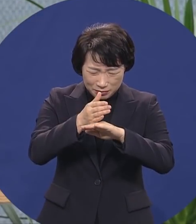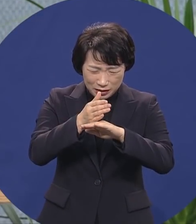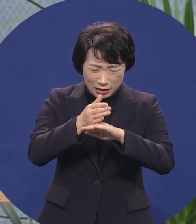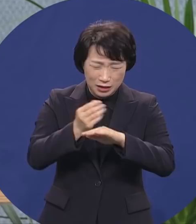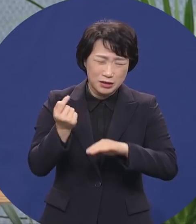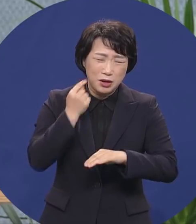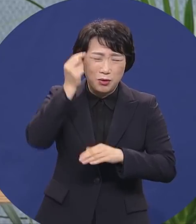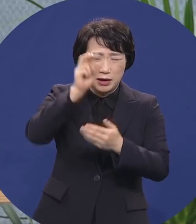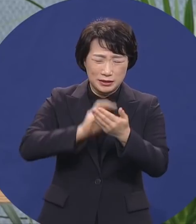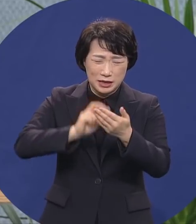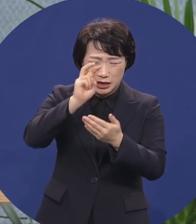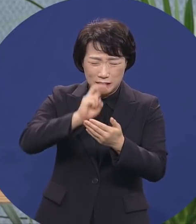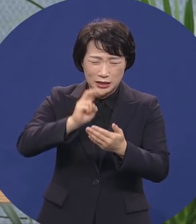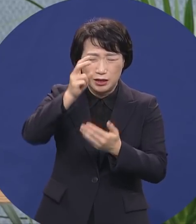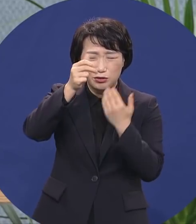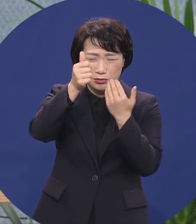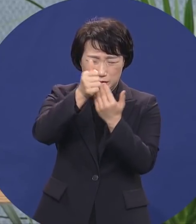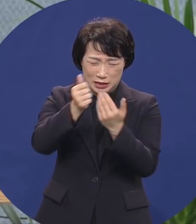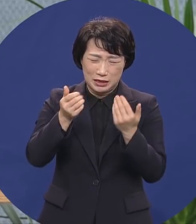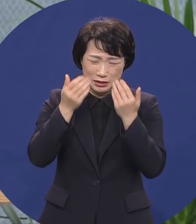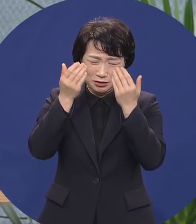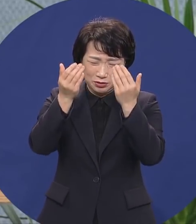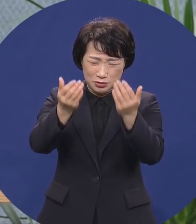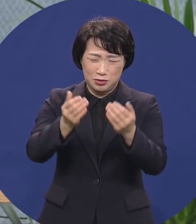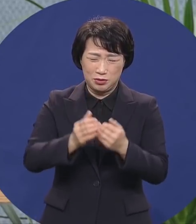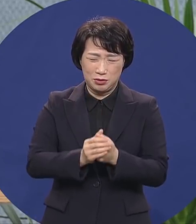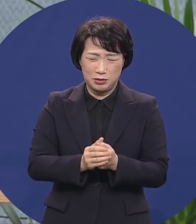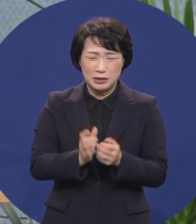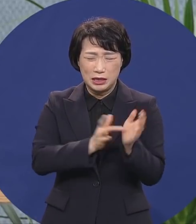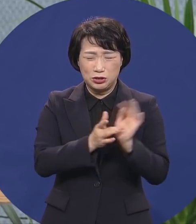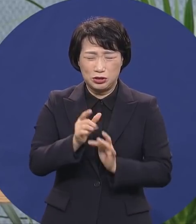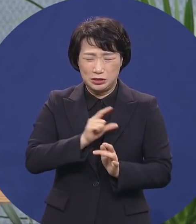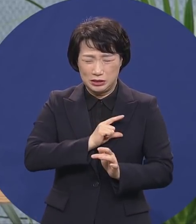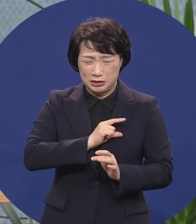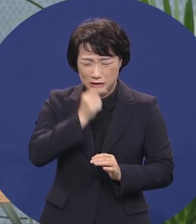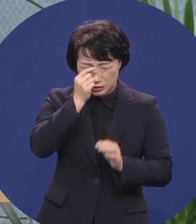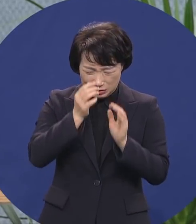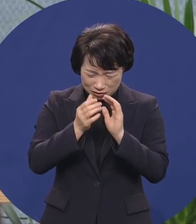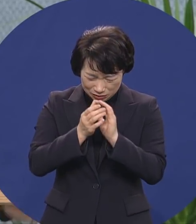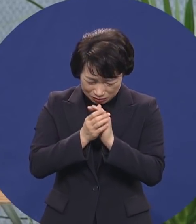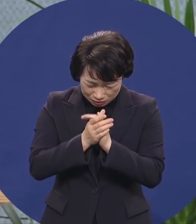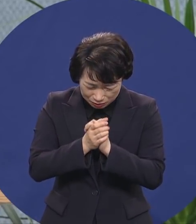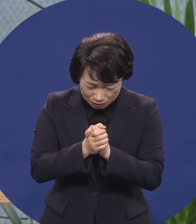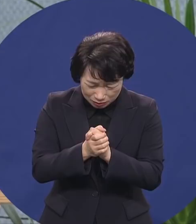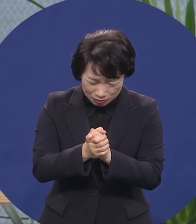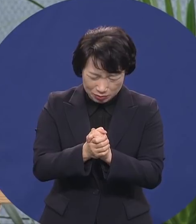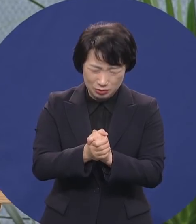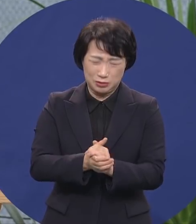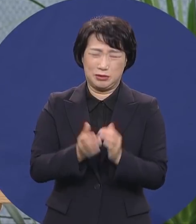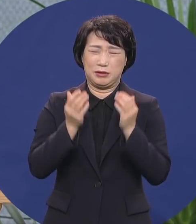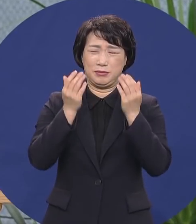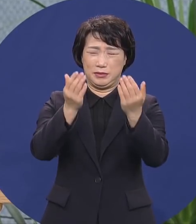감사와 영광과 찬양을 주께 올려드리옵고 예수님